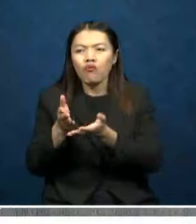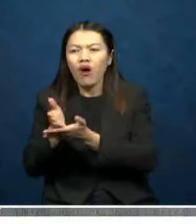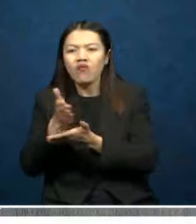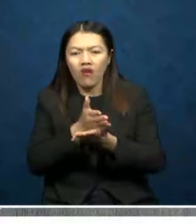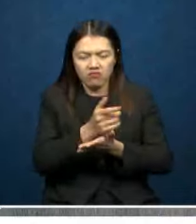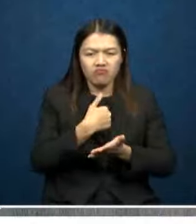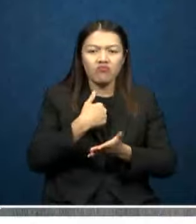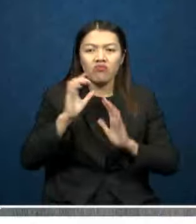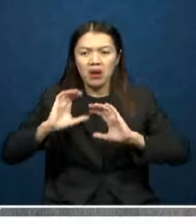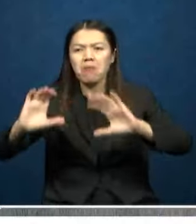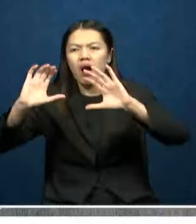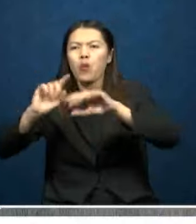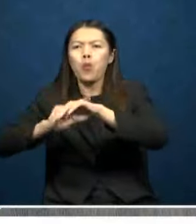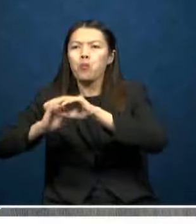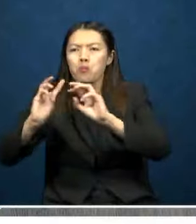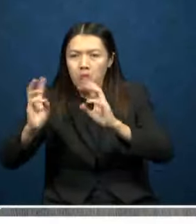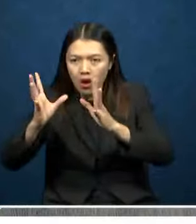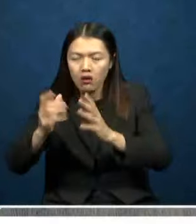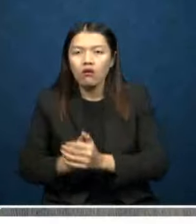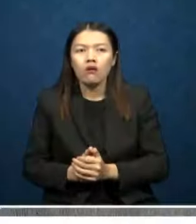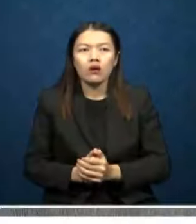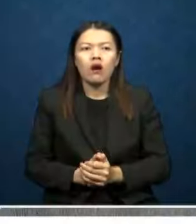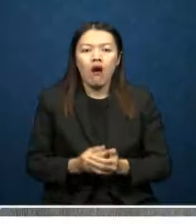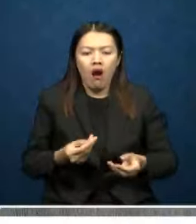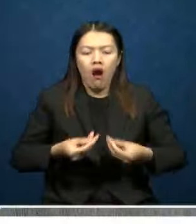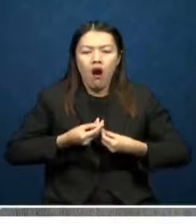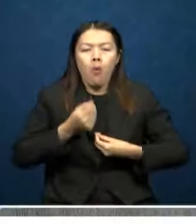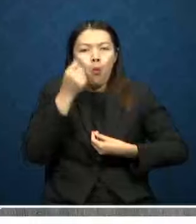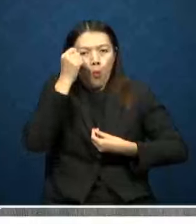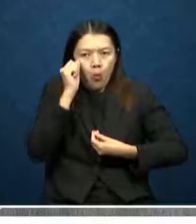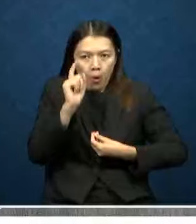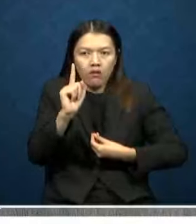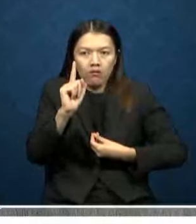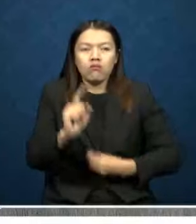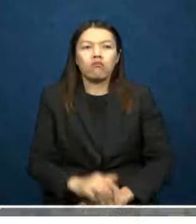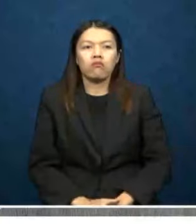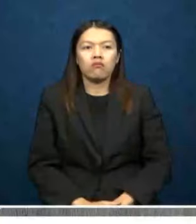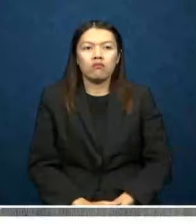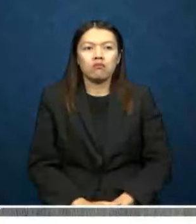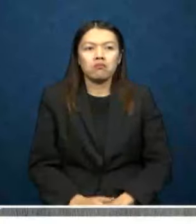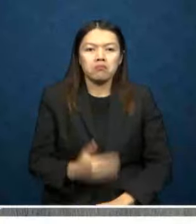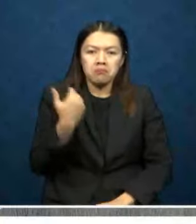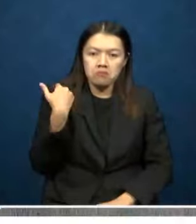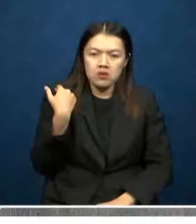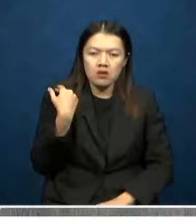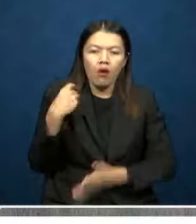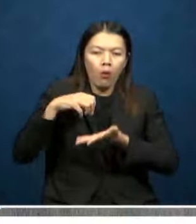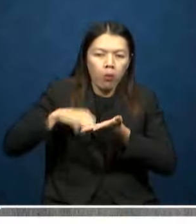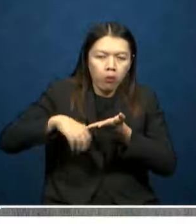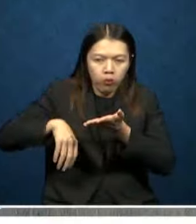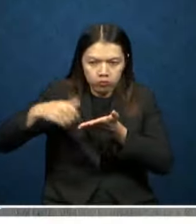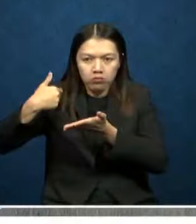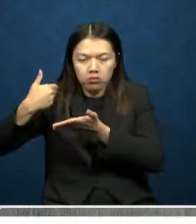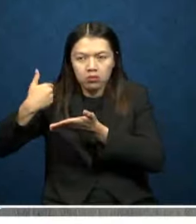แหละครับรัฐบาลก็ไม่มีเวลาก็ให้เราเพียงวันเดียวดังนั้นนั้นยังมีอะไรตกๆหล่นๆอยู่